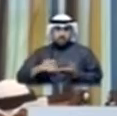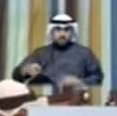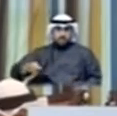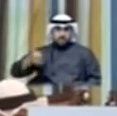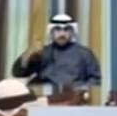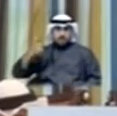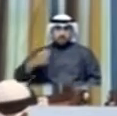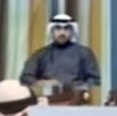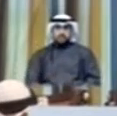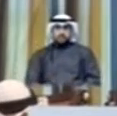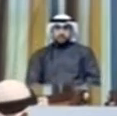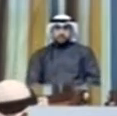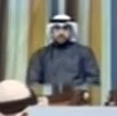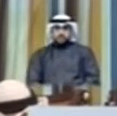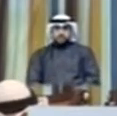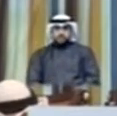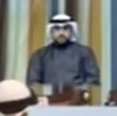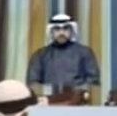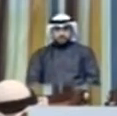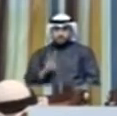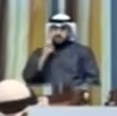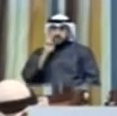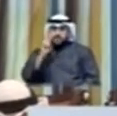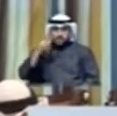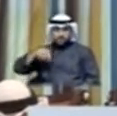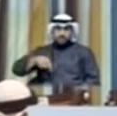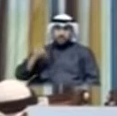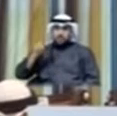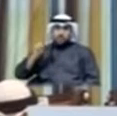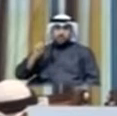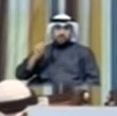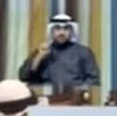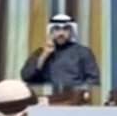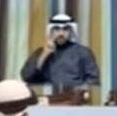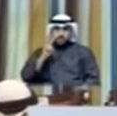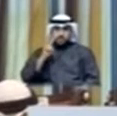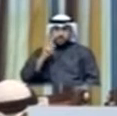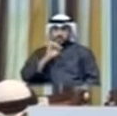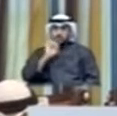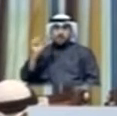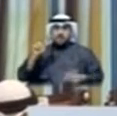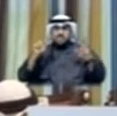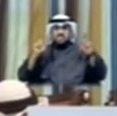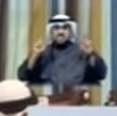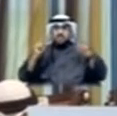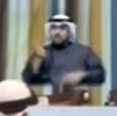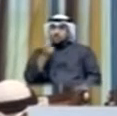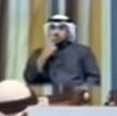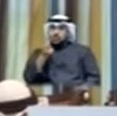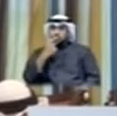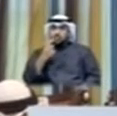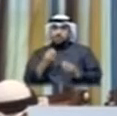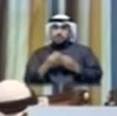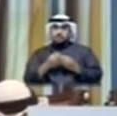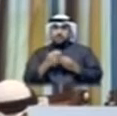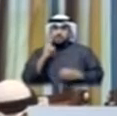ونحن كذلك إن شاء الله. اللي شفناه من المتميزين علاج سرطان، من بطولة